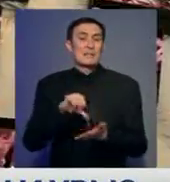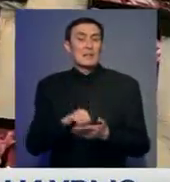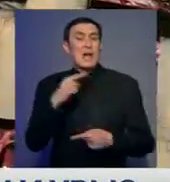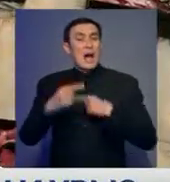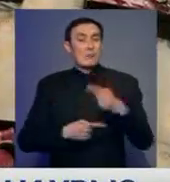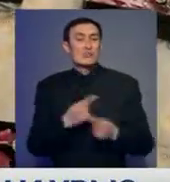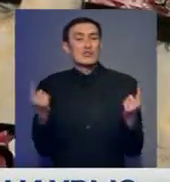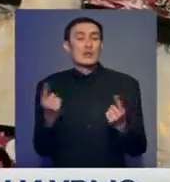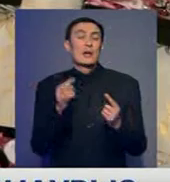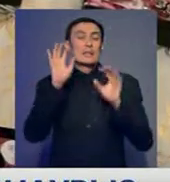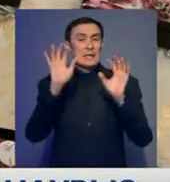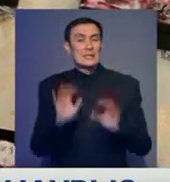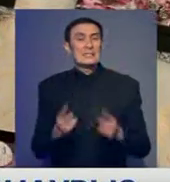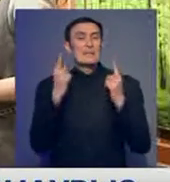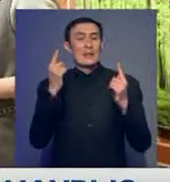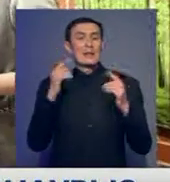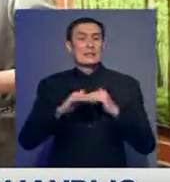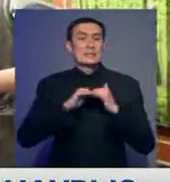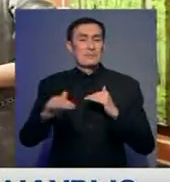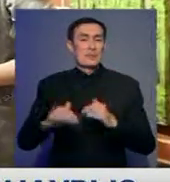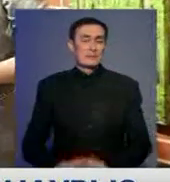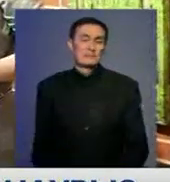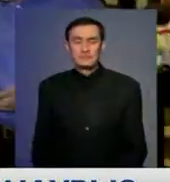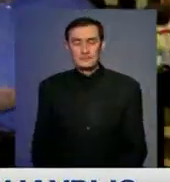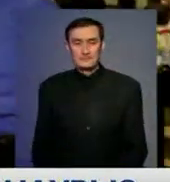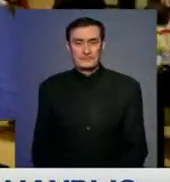обычаи и традиции страны Великой Степи.